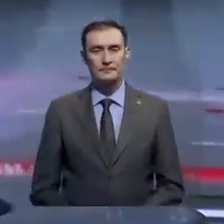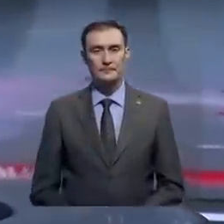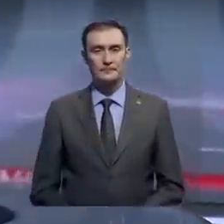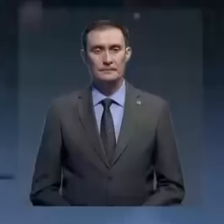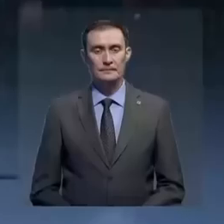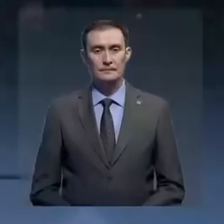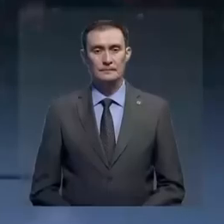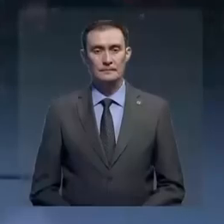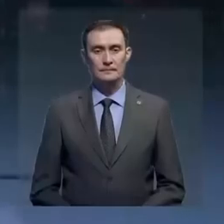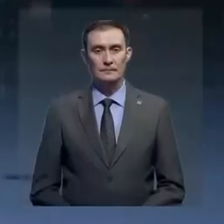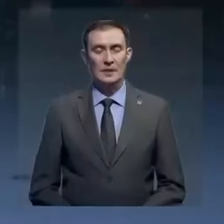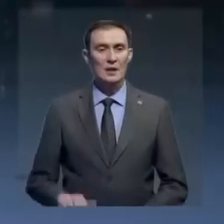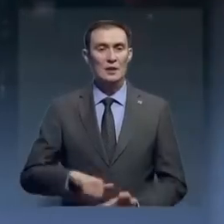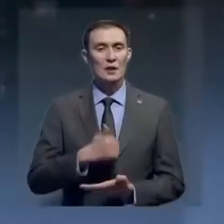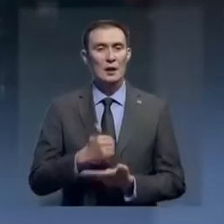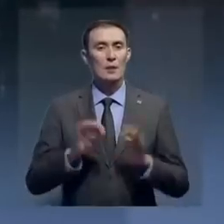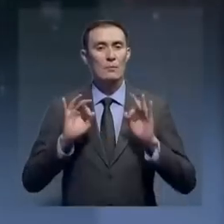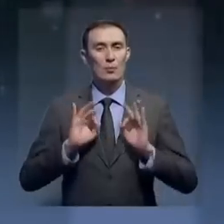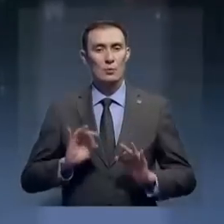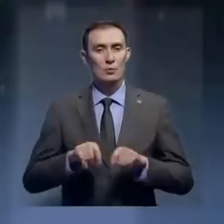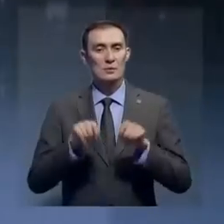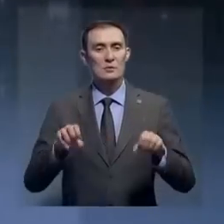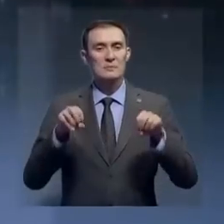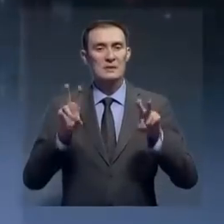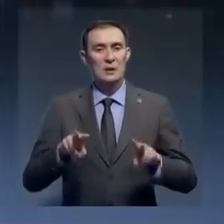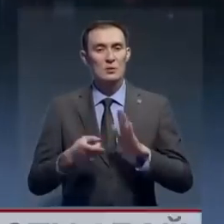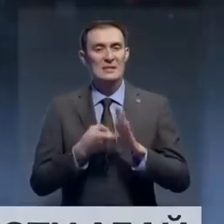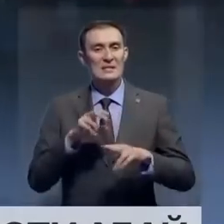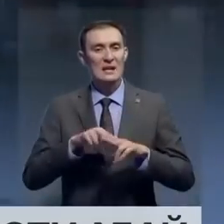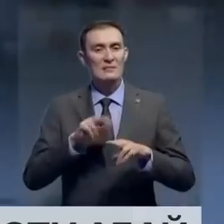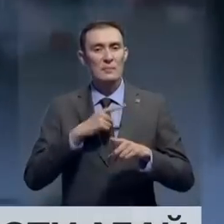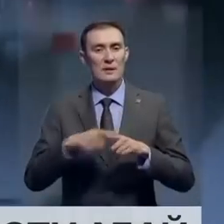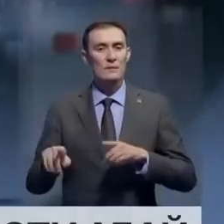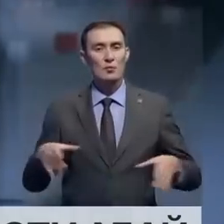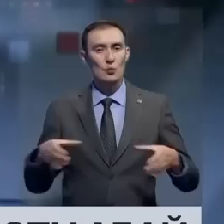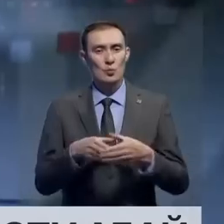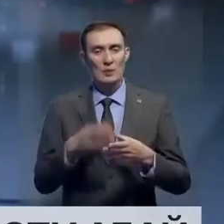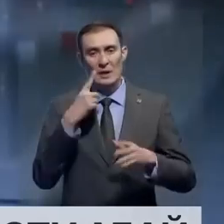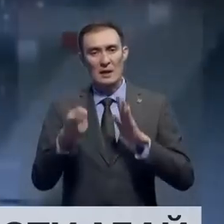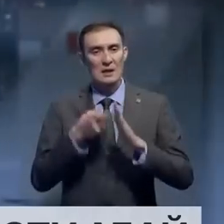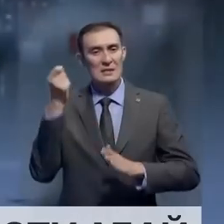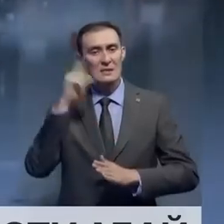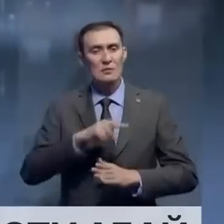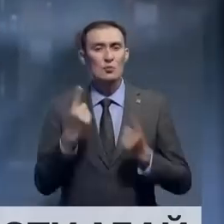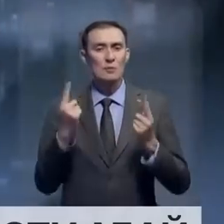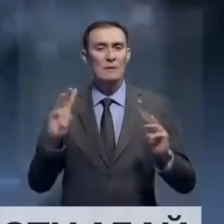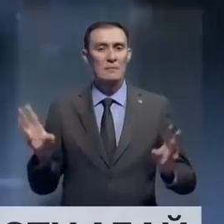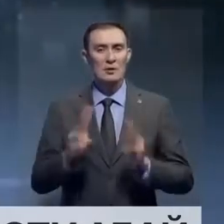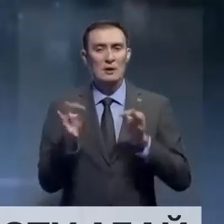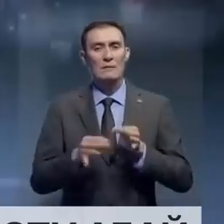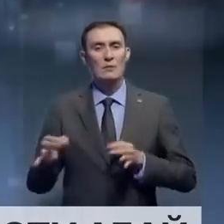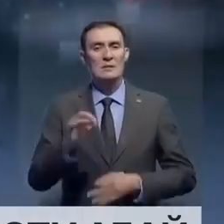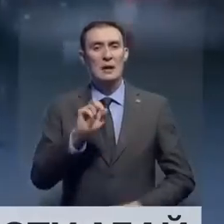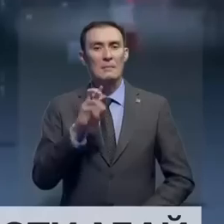Здравствуйте Генеральная прокуратура создала специальную следственно-оперативную группу для расследования масштабного пожара